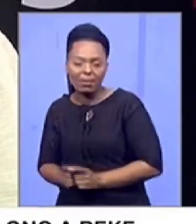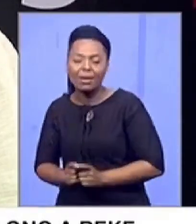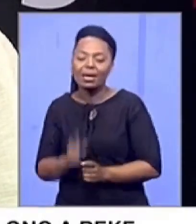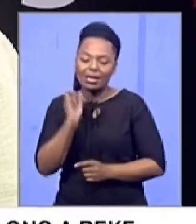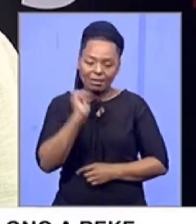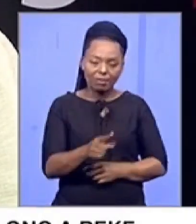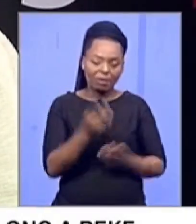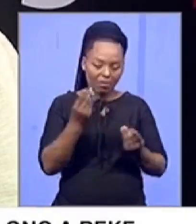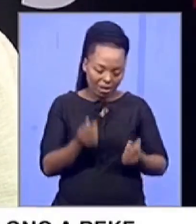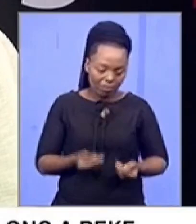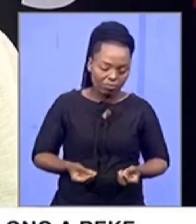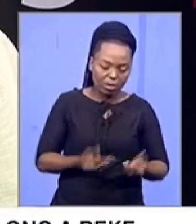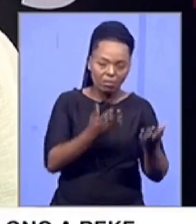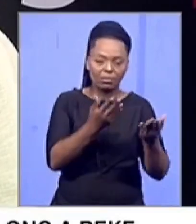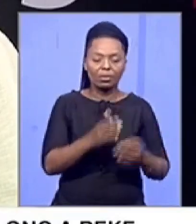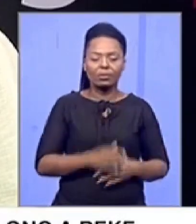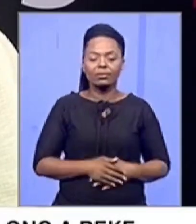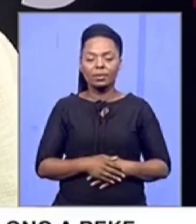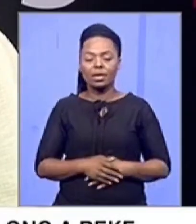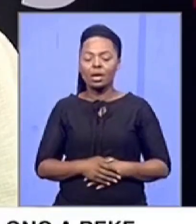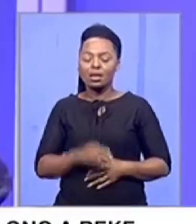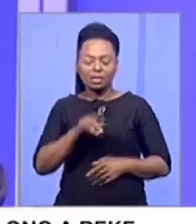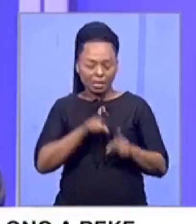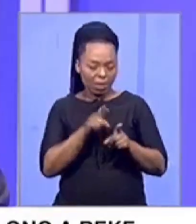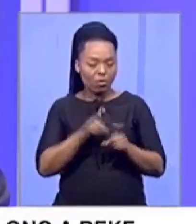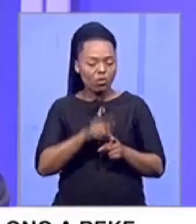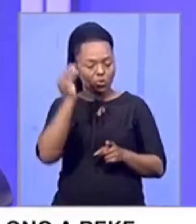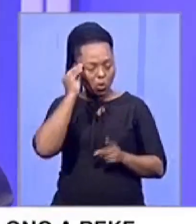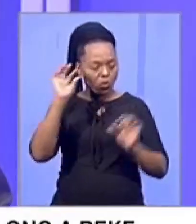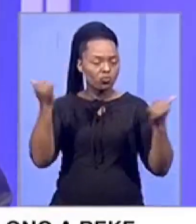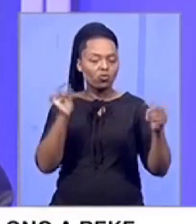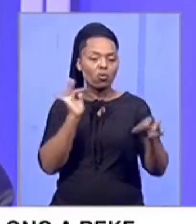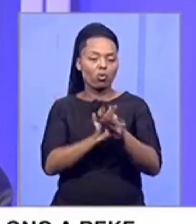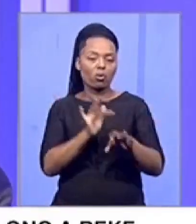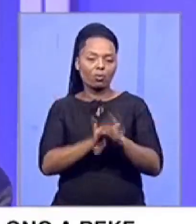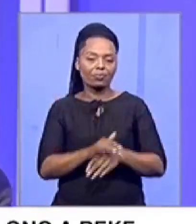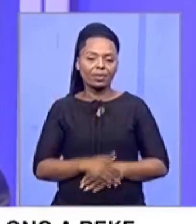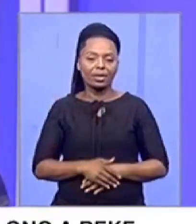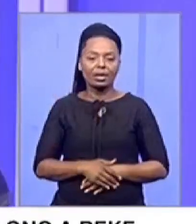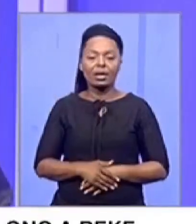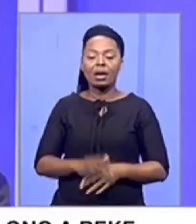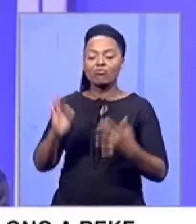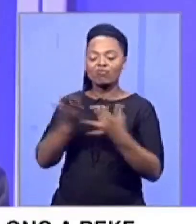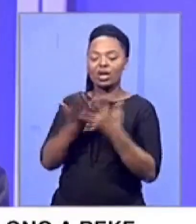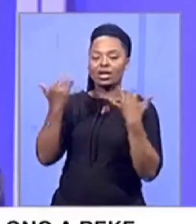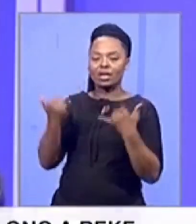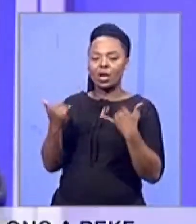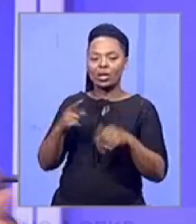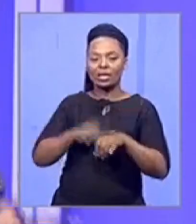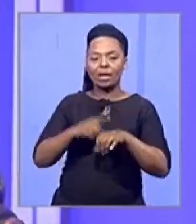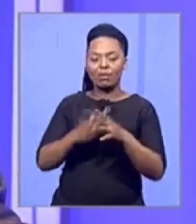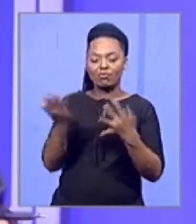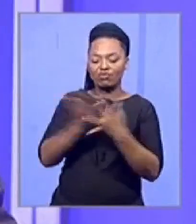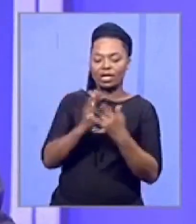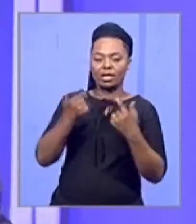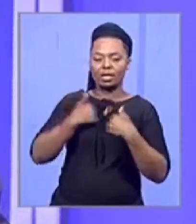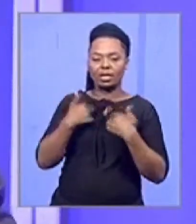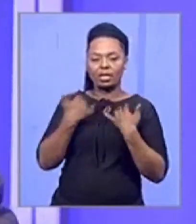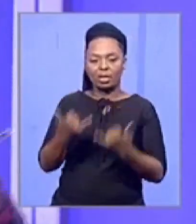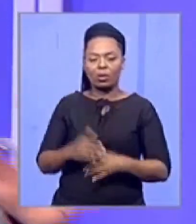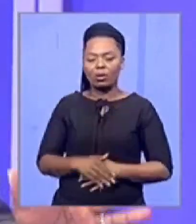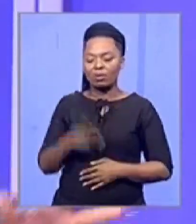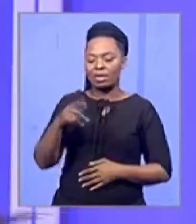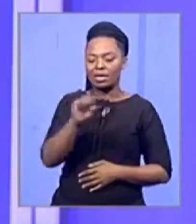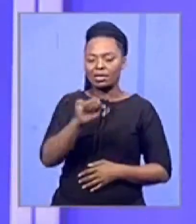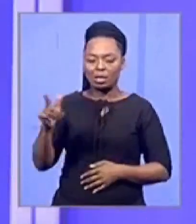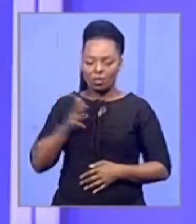hore di tseba bolo Lebo Dube o ka dikela letsatsi bitsong la nako ya re shapa ne ke tla batla ke re tshware diphetho tsa PSL